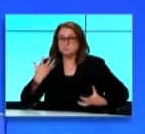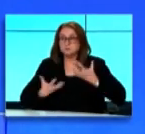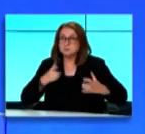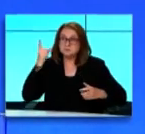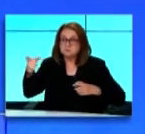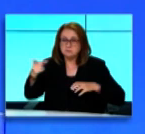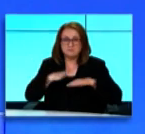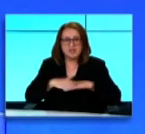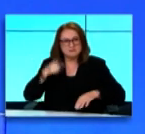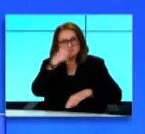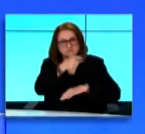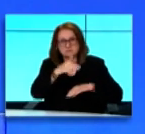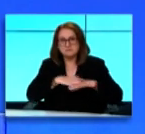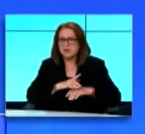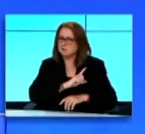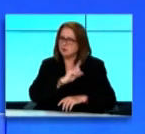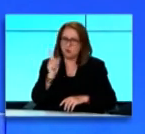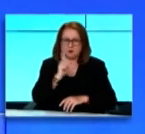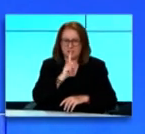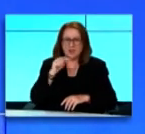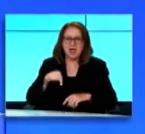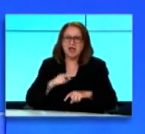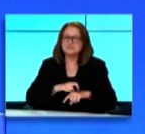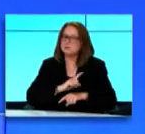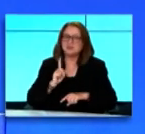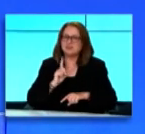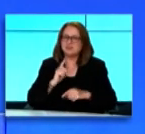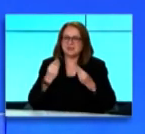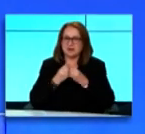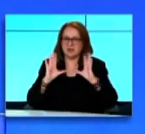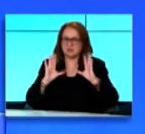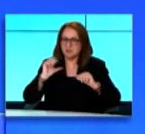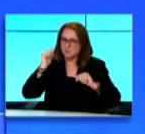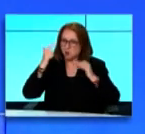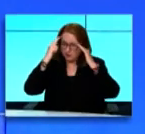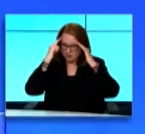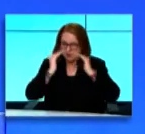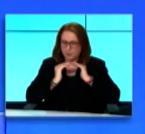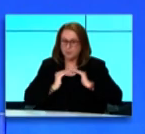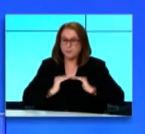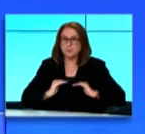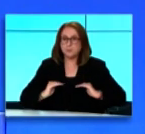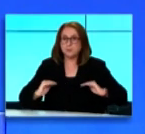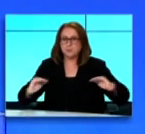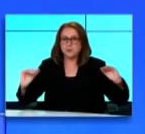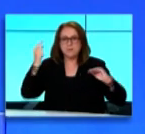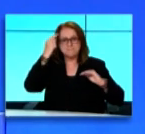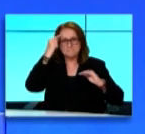ψυχής, αλλά μετά από σκέψη, μετά από καθαρό μυαλό. Πιστεύω ότι αυτή η